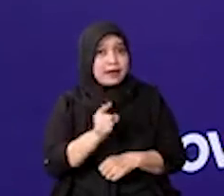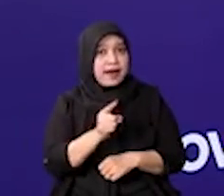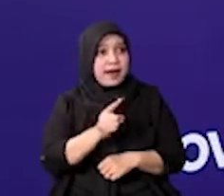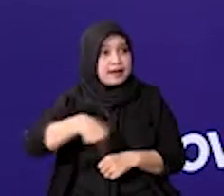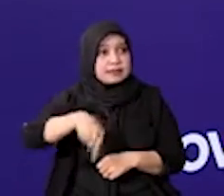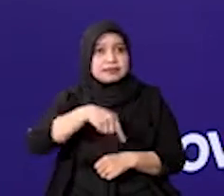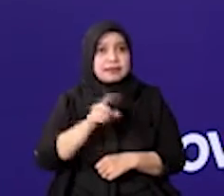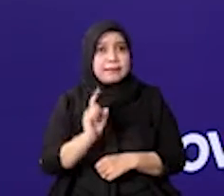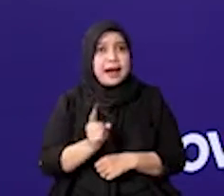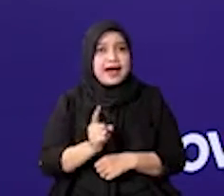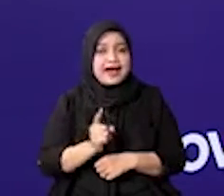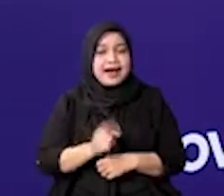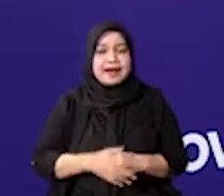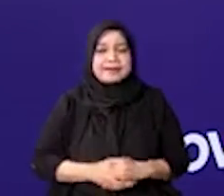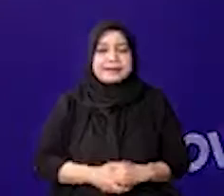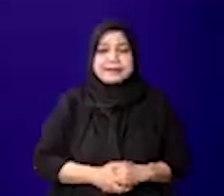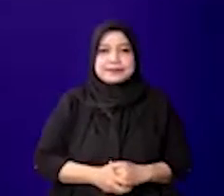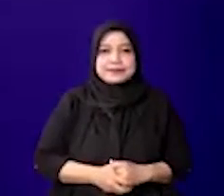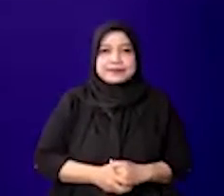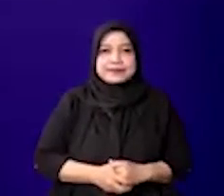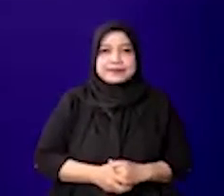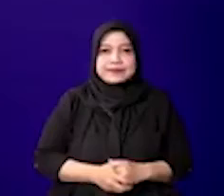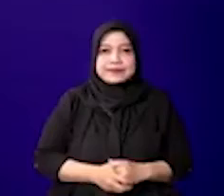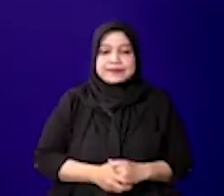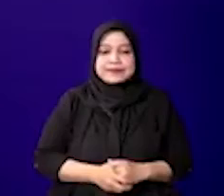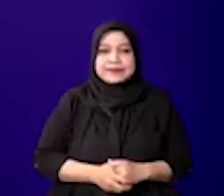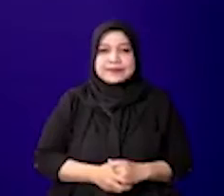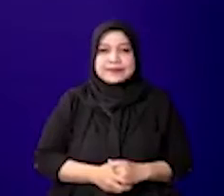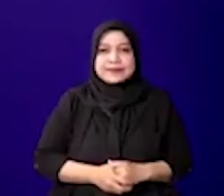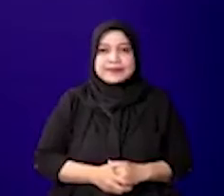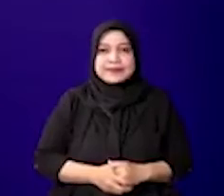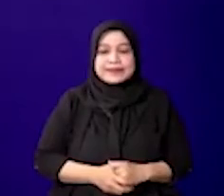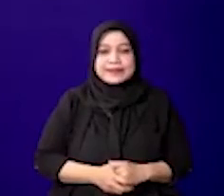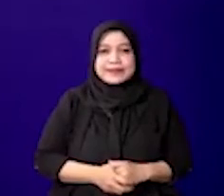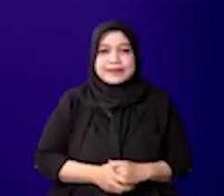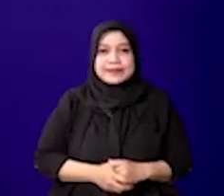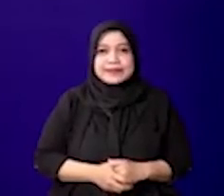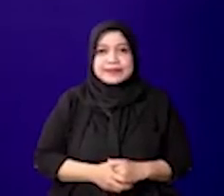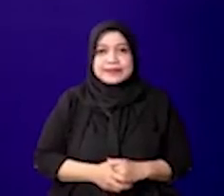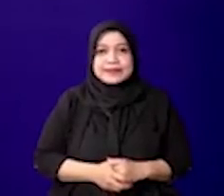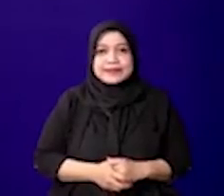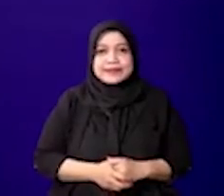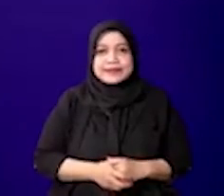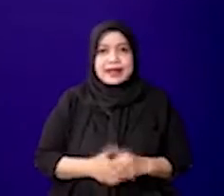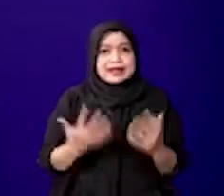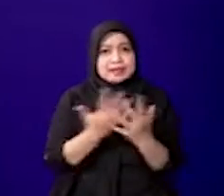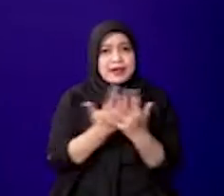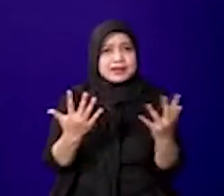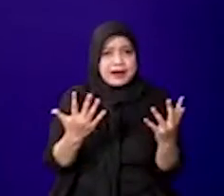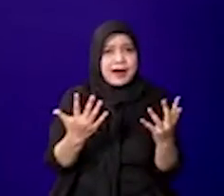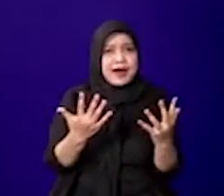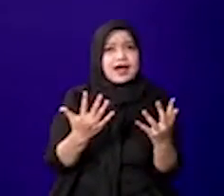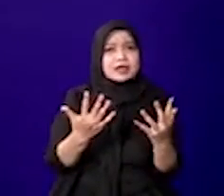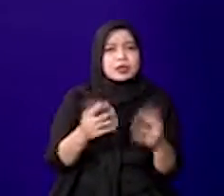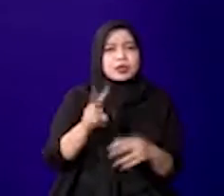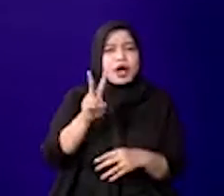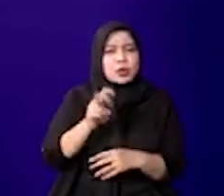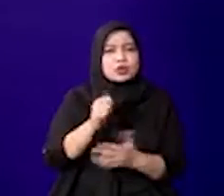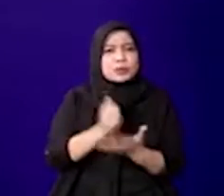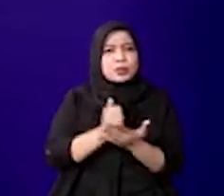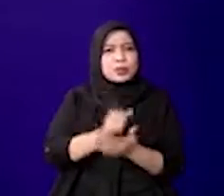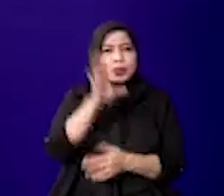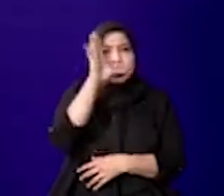bahwa covid-19 ini ada dan ini berbahaya untuk kita begitu ya jadi ee semua masyarakat harus tahu